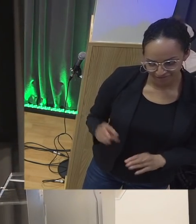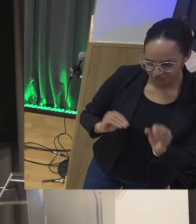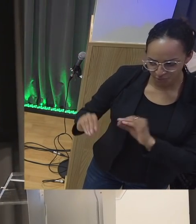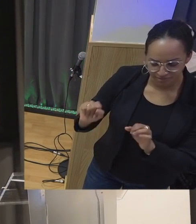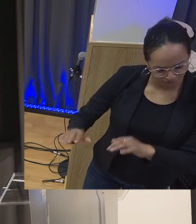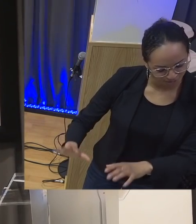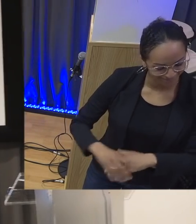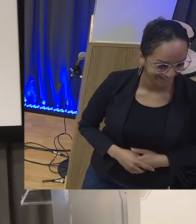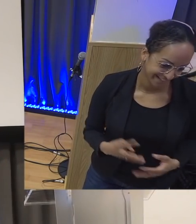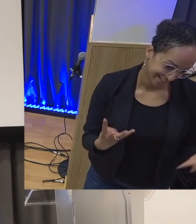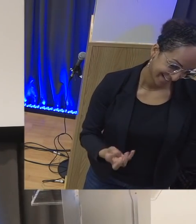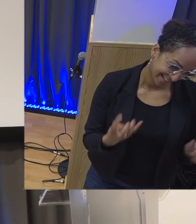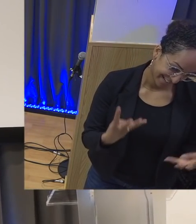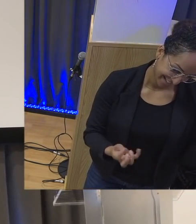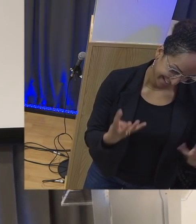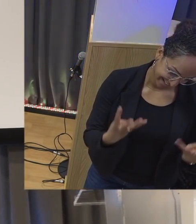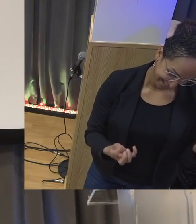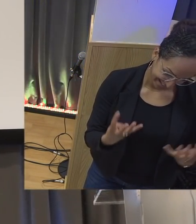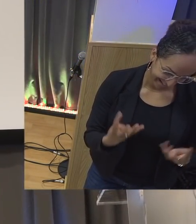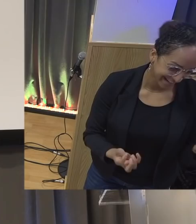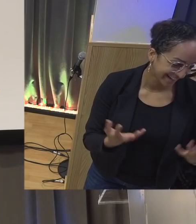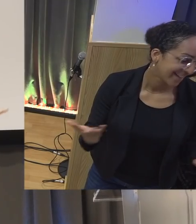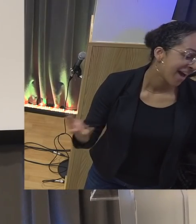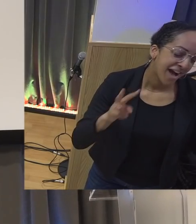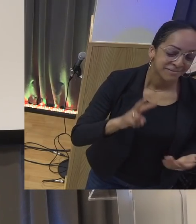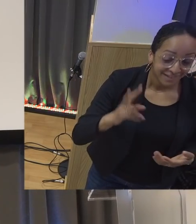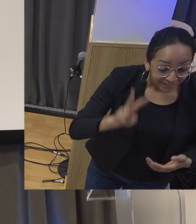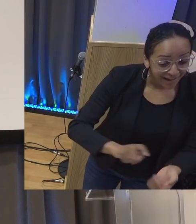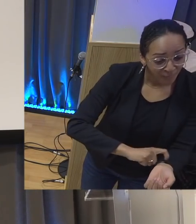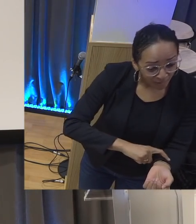Mais si vous comptez combien il y a de nationalités ici,